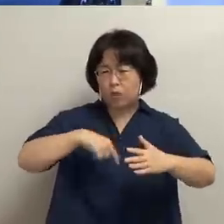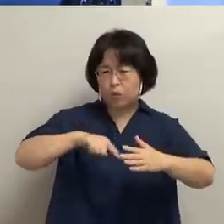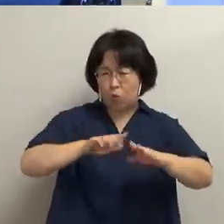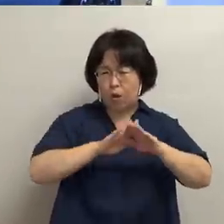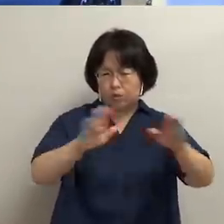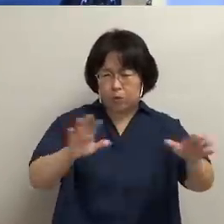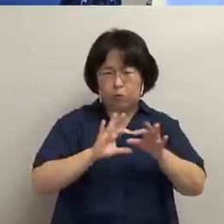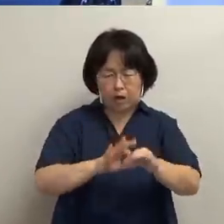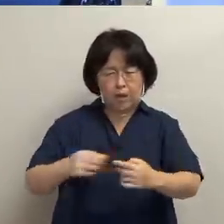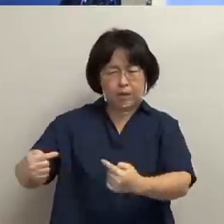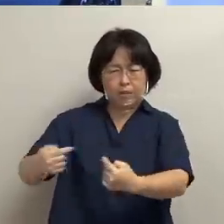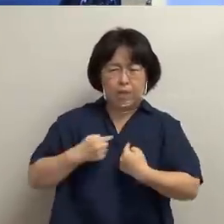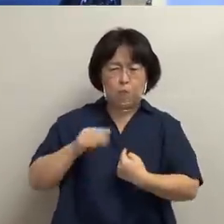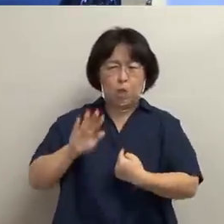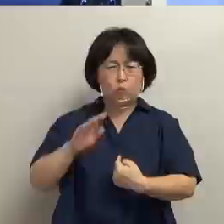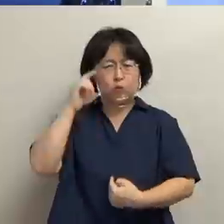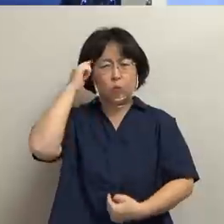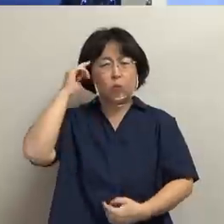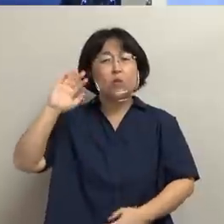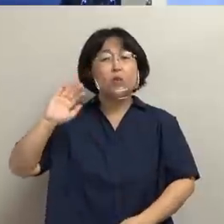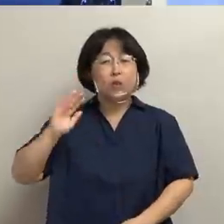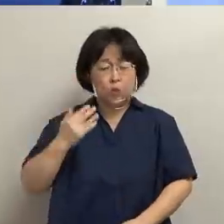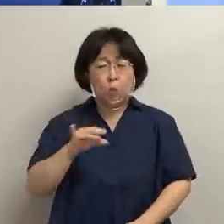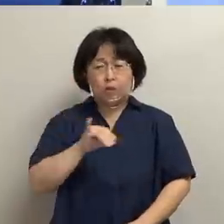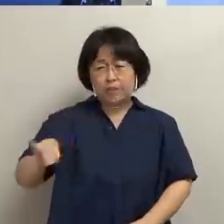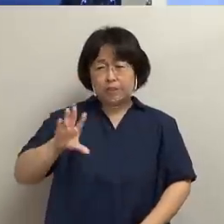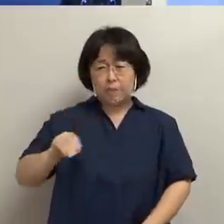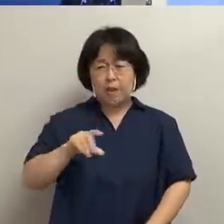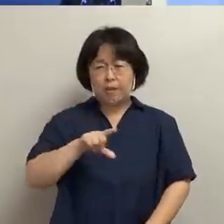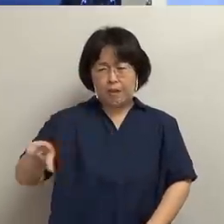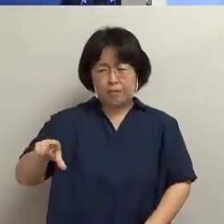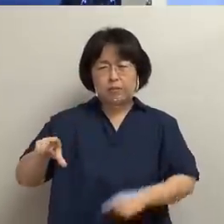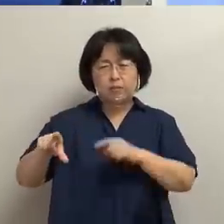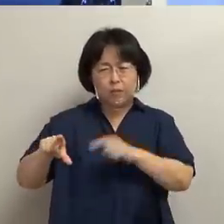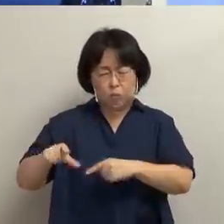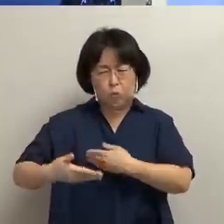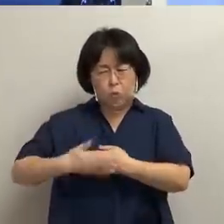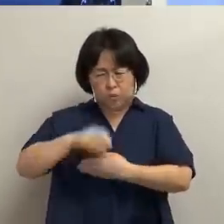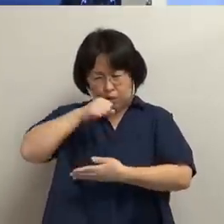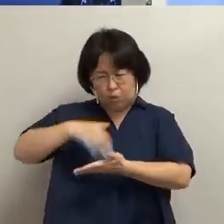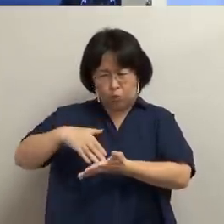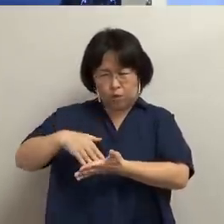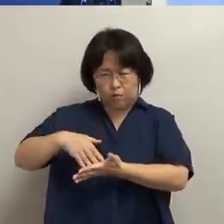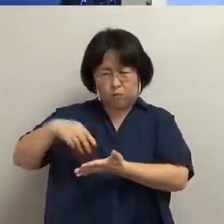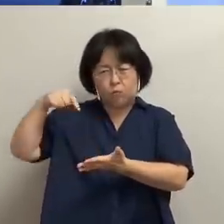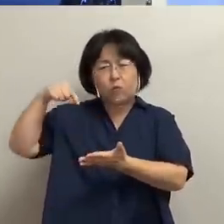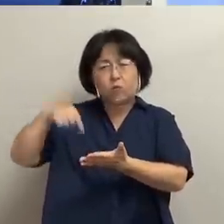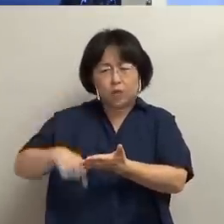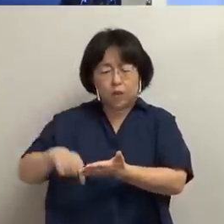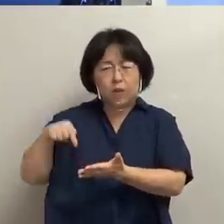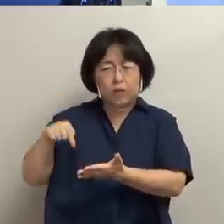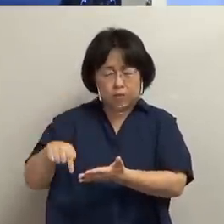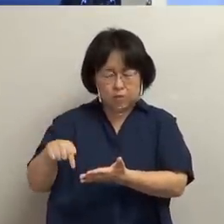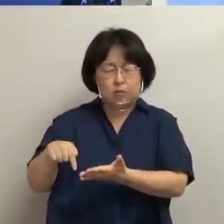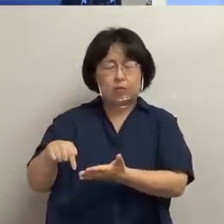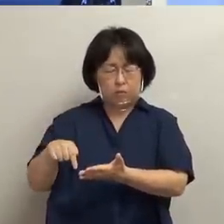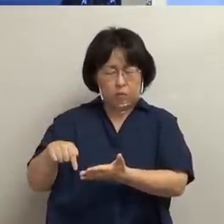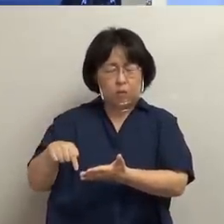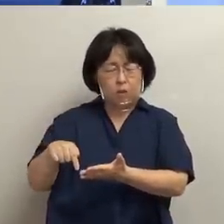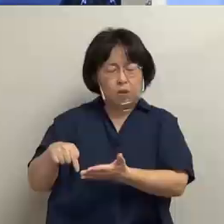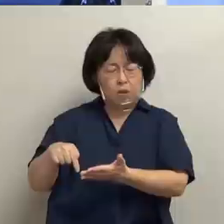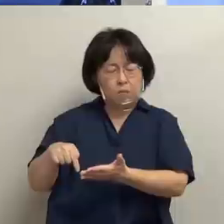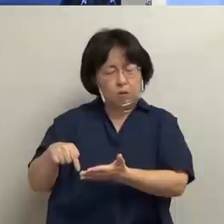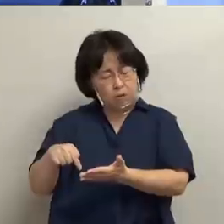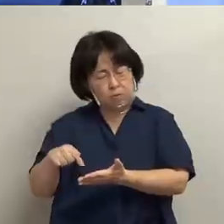我々としていろいろ考えて上でこの1000万円っていうですね今度の補正予算の中ではそんな大きな額ではないんですけどもありと